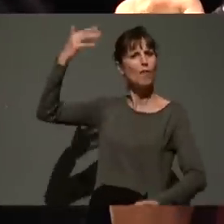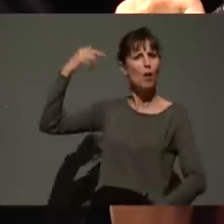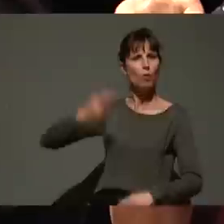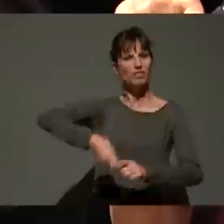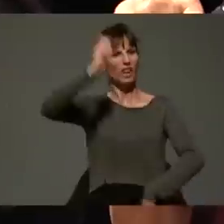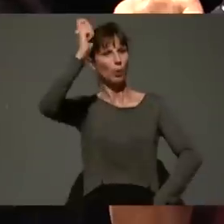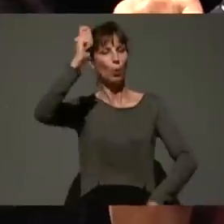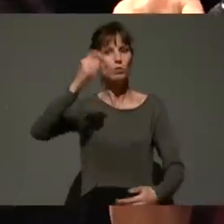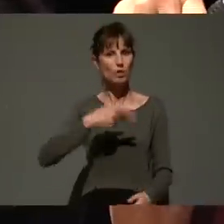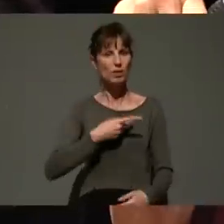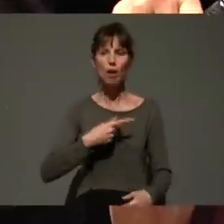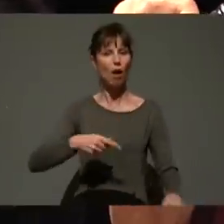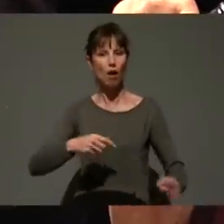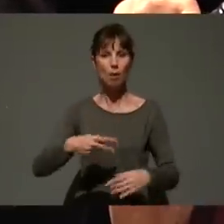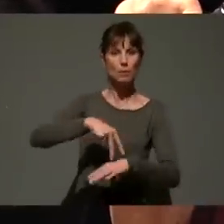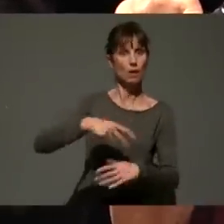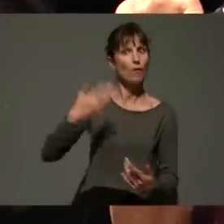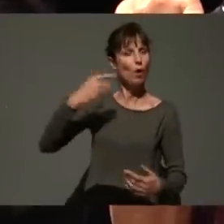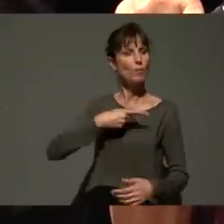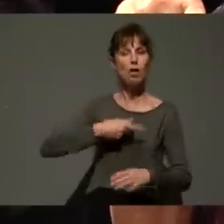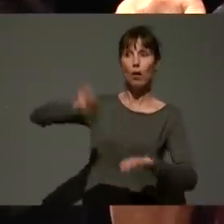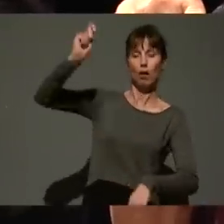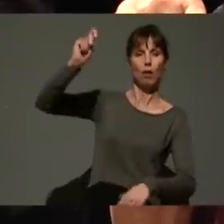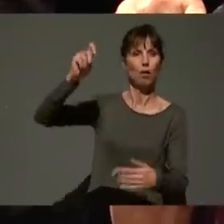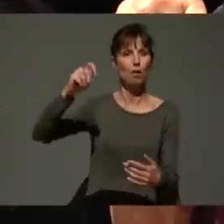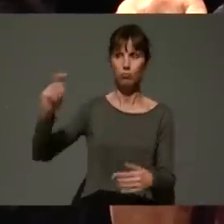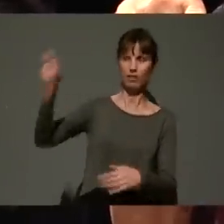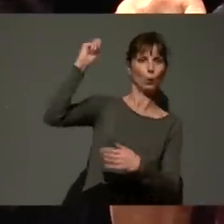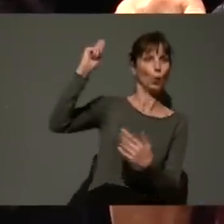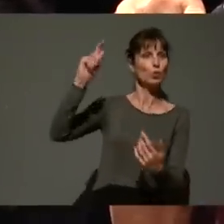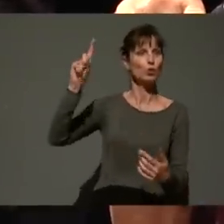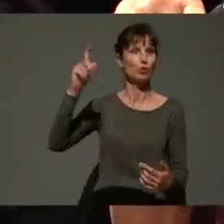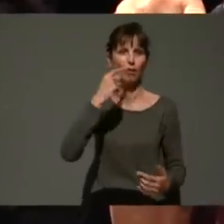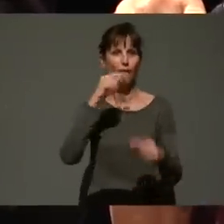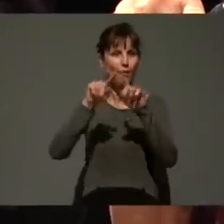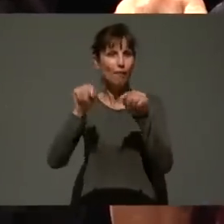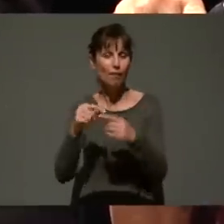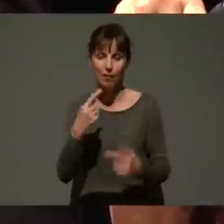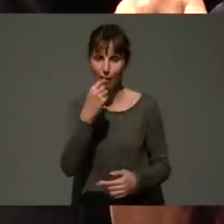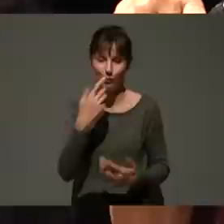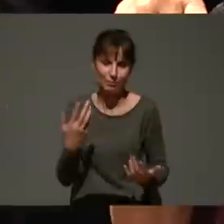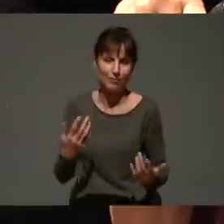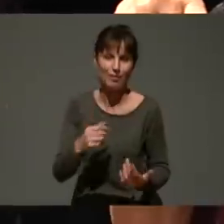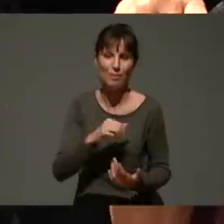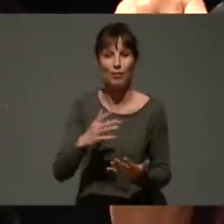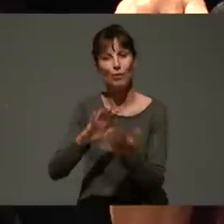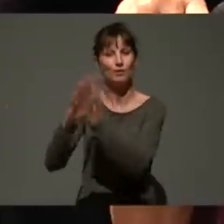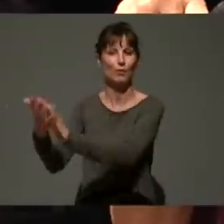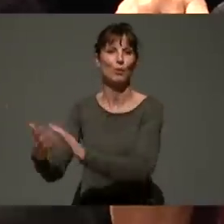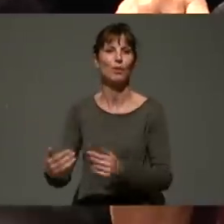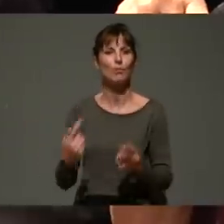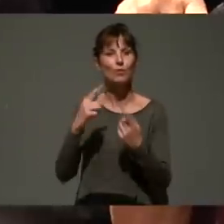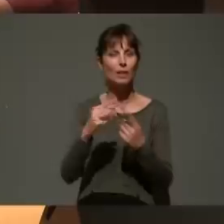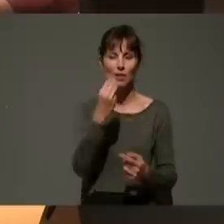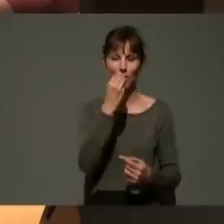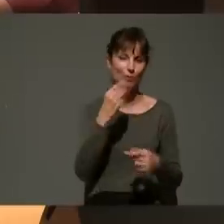carton rouge en tant que médecin quand on se levait pour donner à boire sur le bord du terrain. Donc les choses ont évolué. Maintenant, c'est ce message-là qui est important. Et pour l'alimentation,